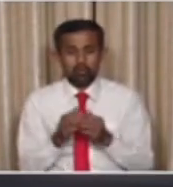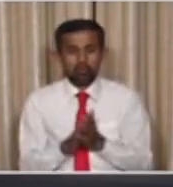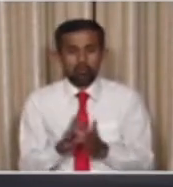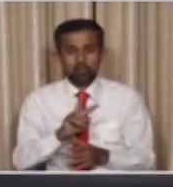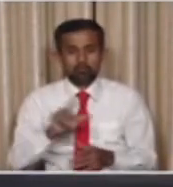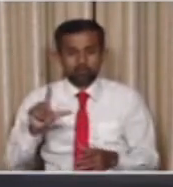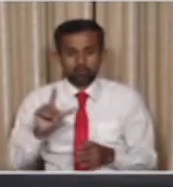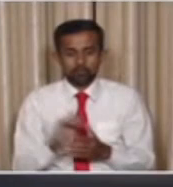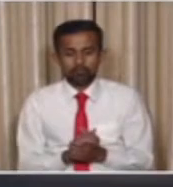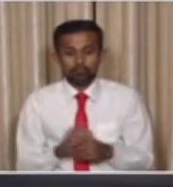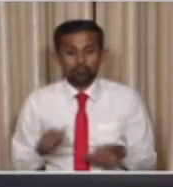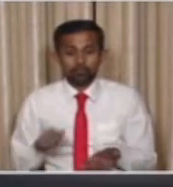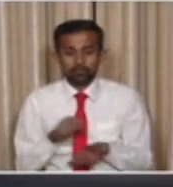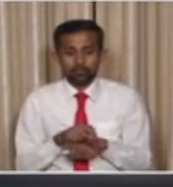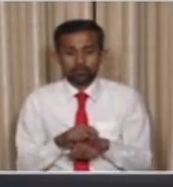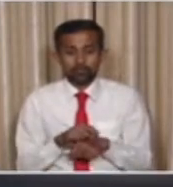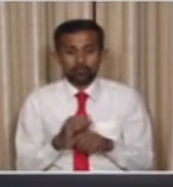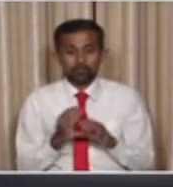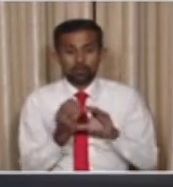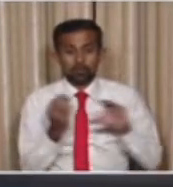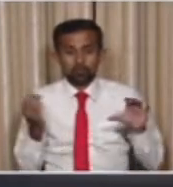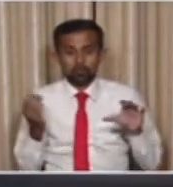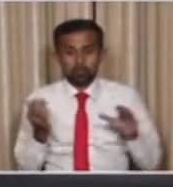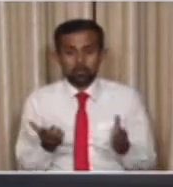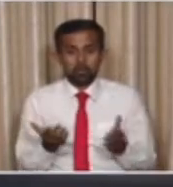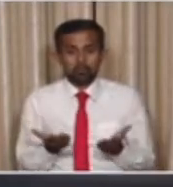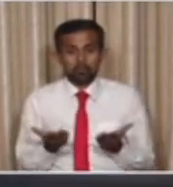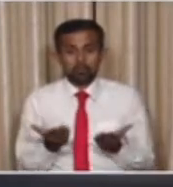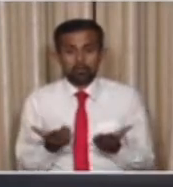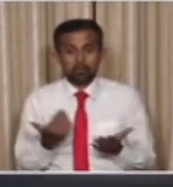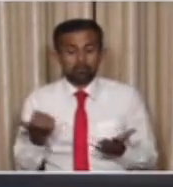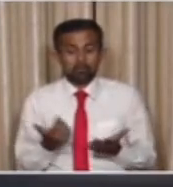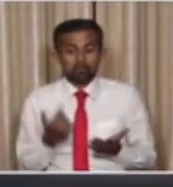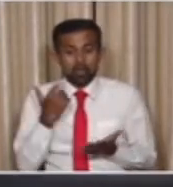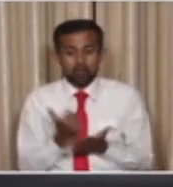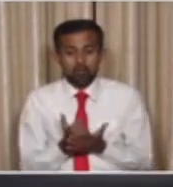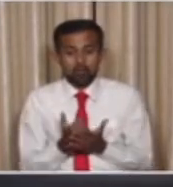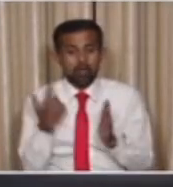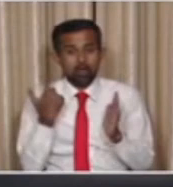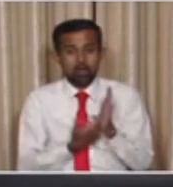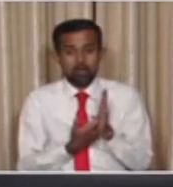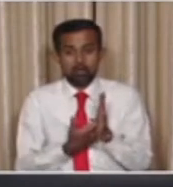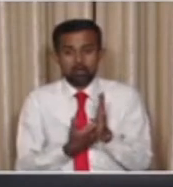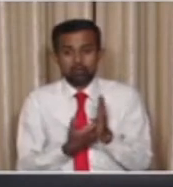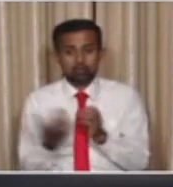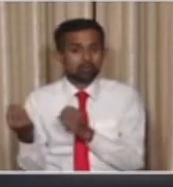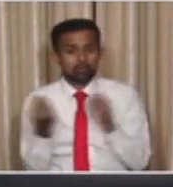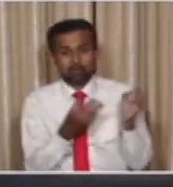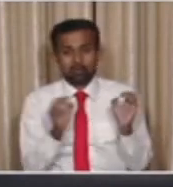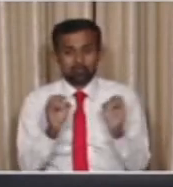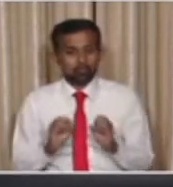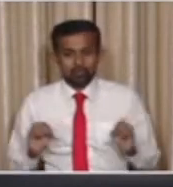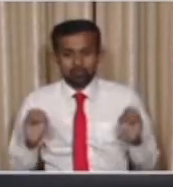27කි. දැනට කිසිදු මැදිරියක් බර අලුත් වැඩියාවක් සඳහා රත්මලාන කර්මාන්ත ශාලාව වෙත යොමු කර නොමැත.